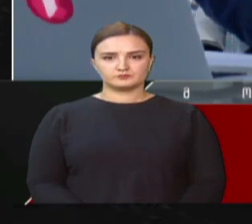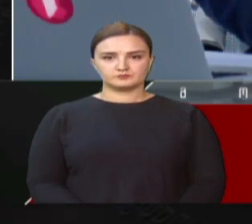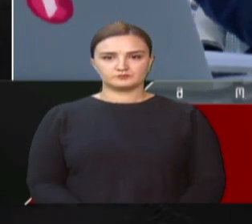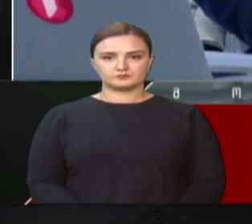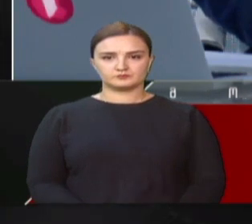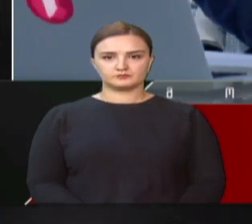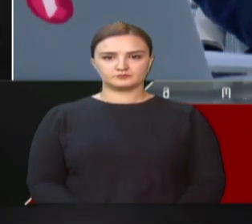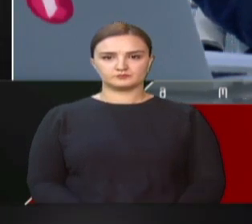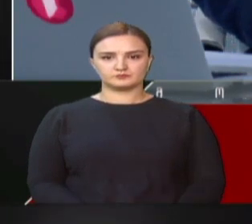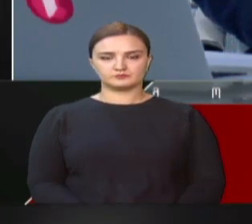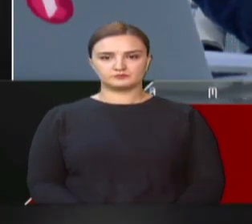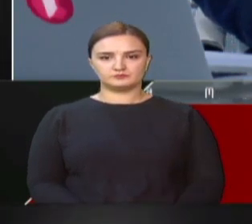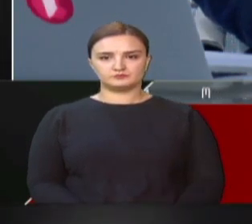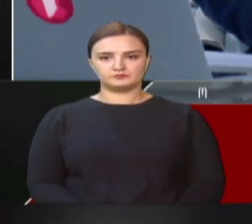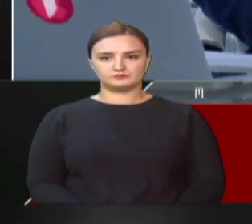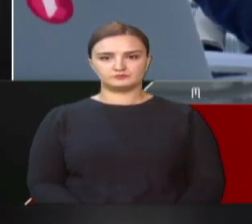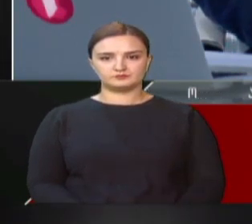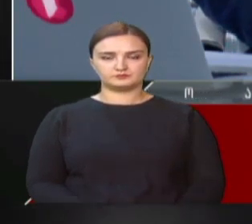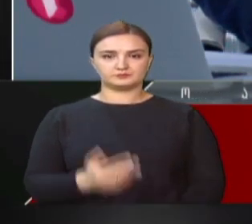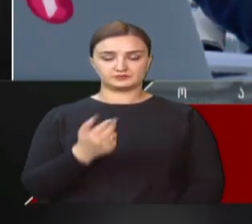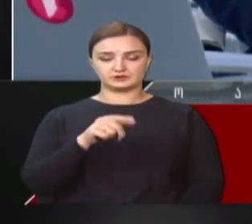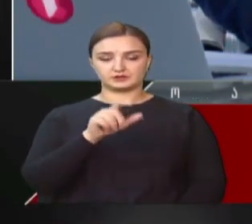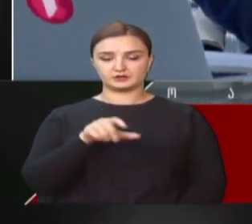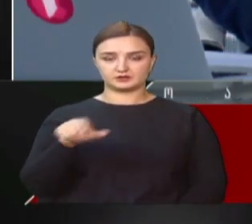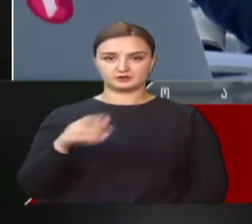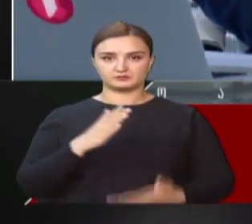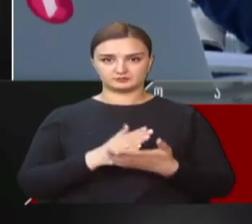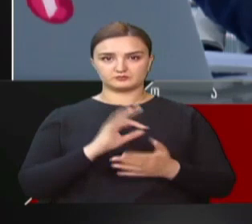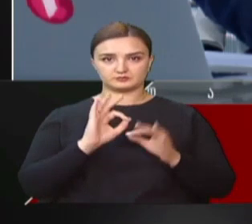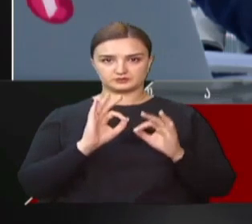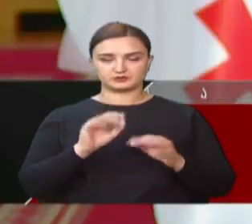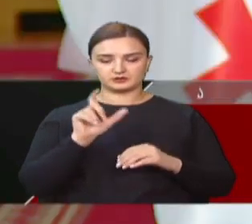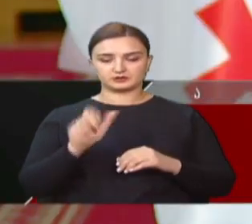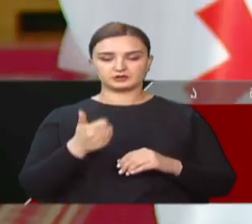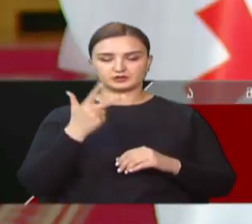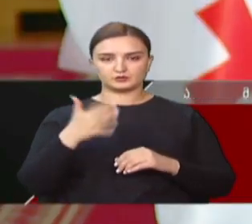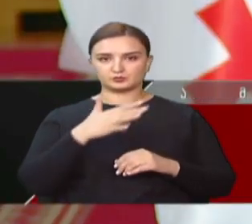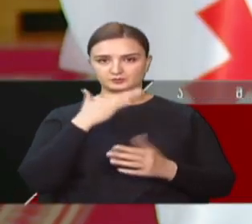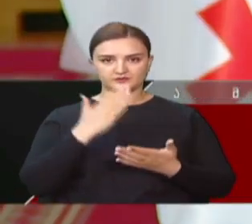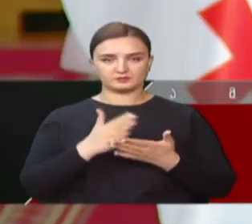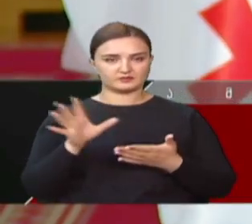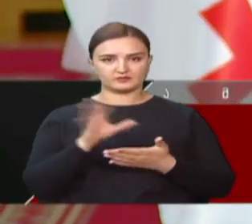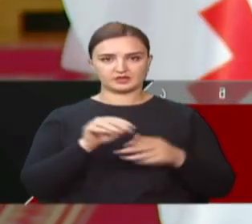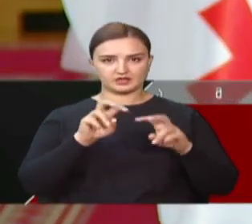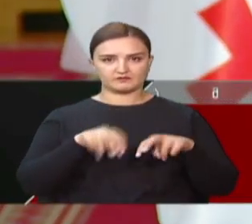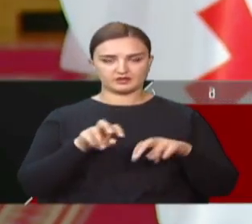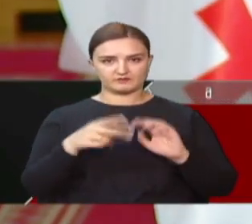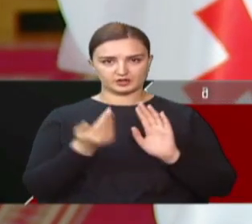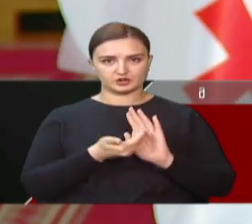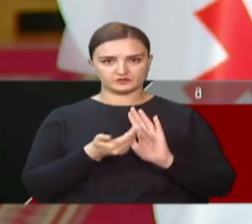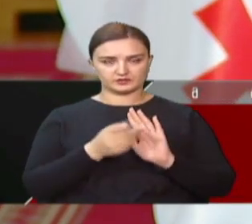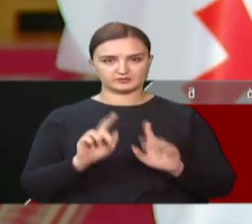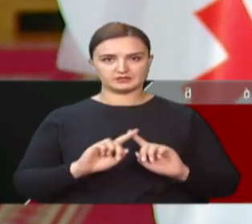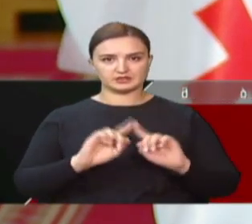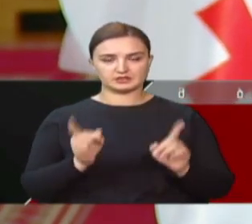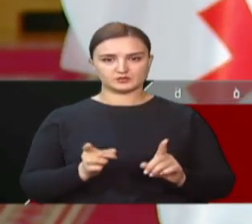სრულად მართალი ბრძანდებით, ეს ამ ადამიანების რაოდენობა არის ძალიან დიდი და ყველა კვლევა ამას აჩვენებს და